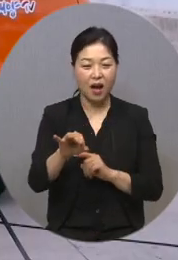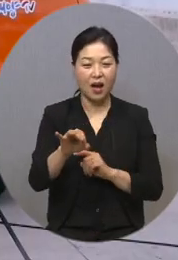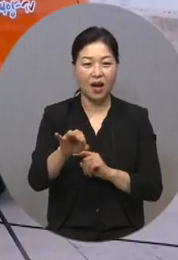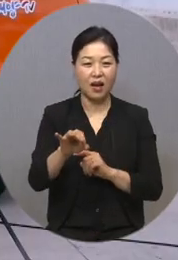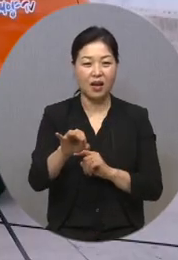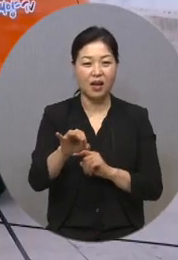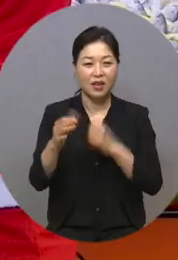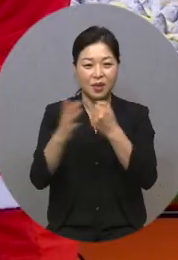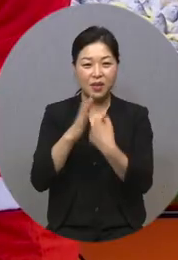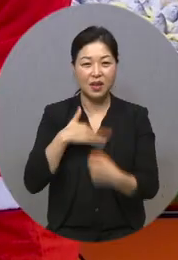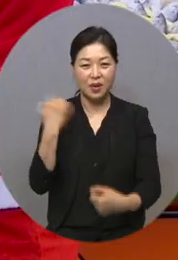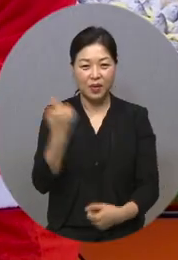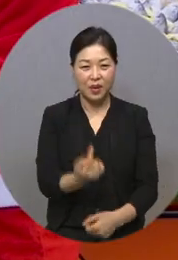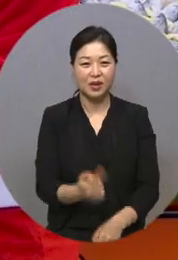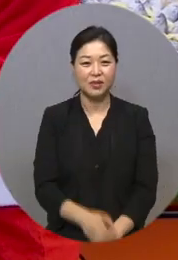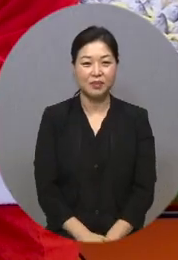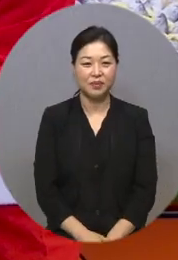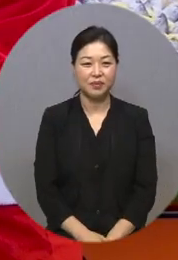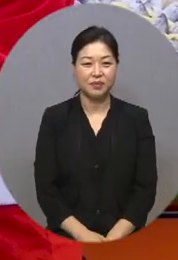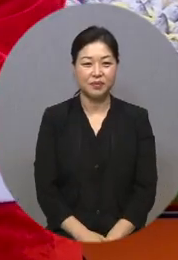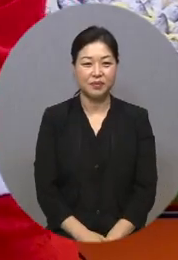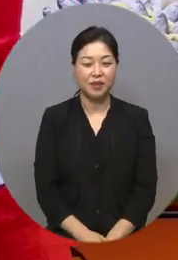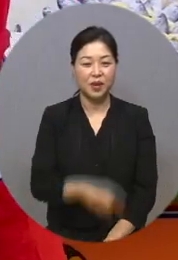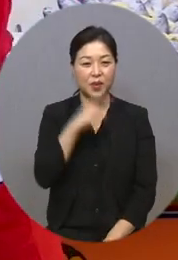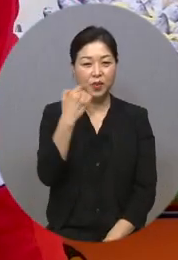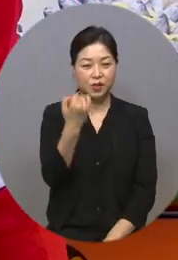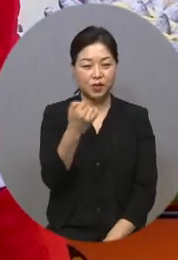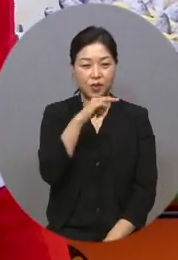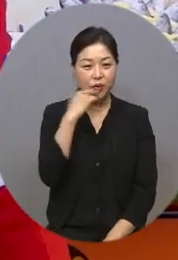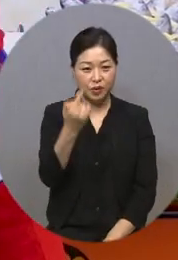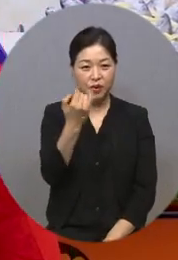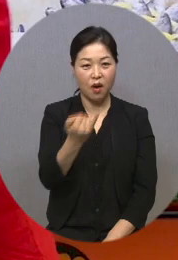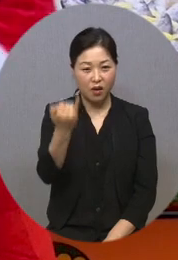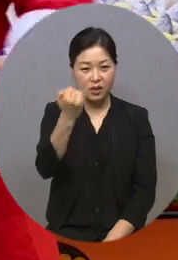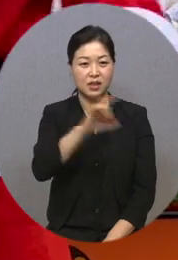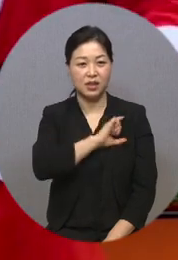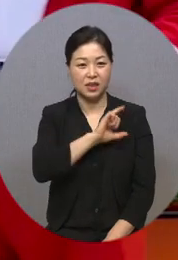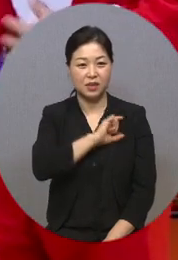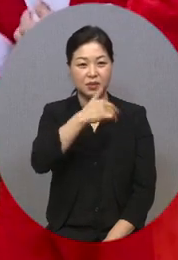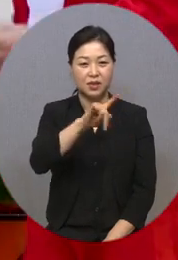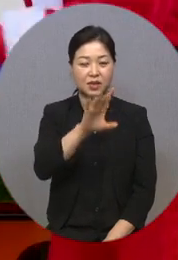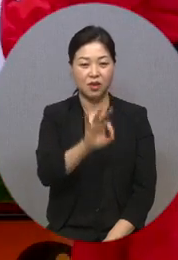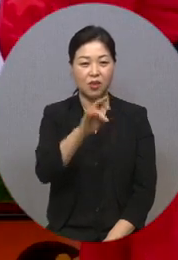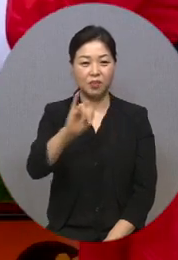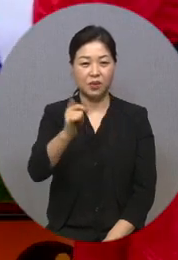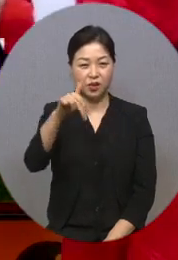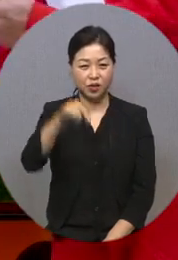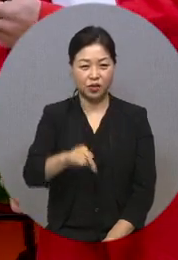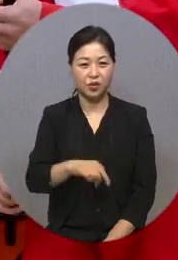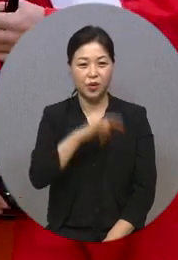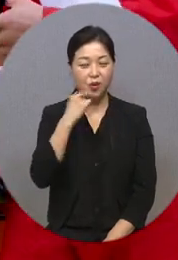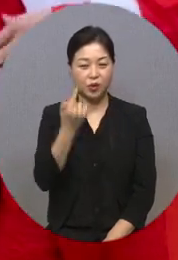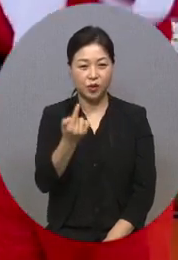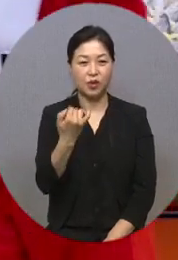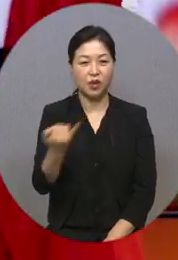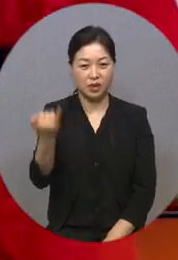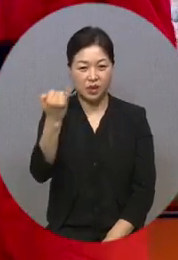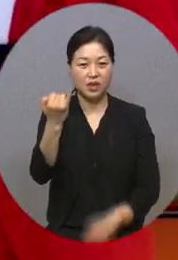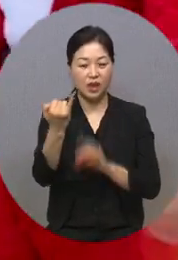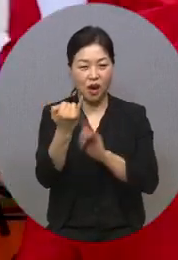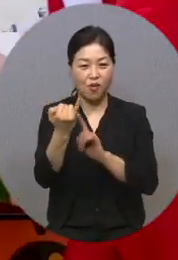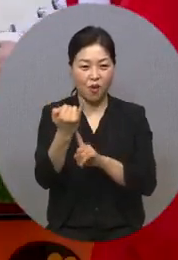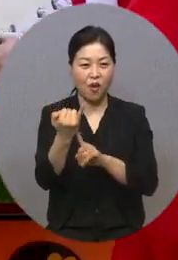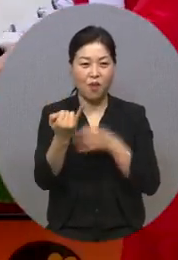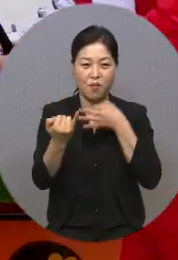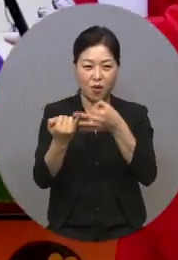왔네요. 고추 언니로 불리고 있는 고추 언니 장민주입니다. 고추언니! 고추언니라고 부르기 참 쉽지